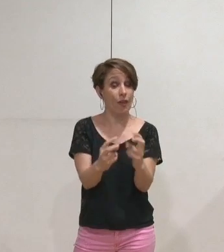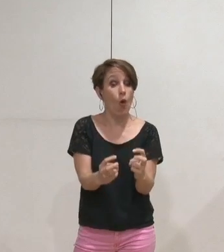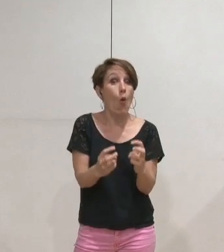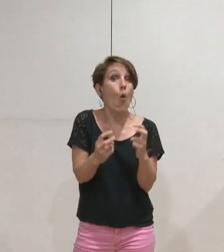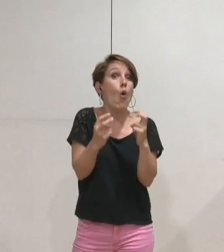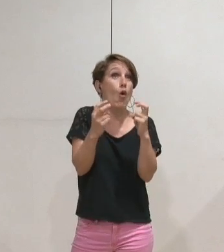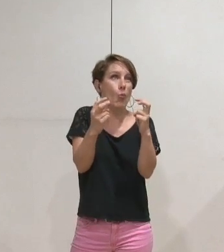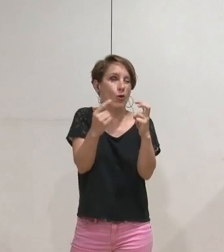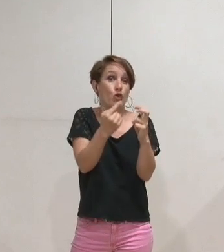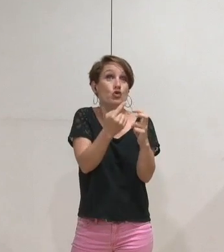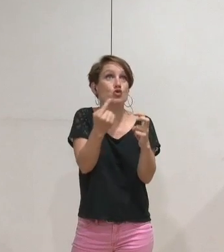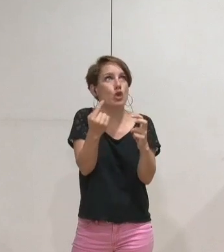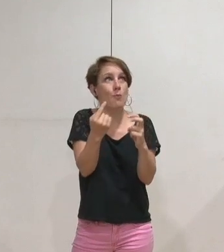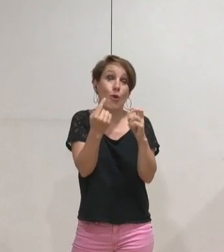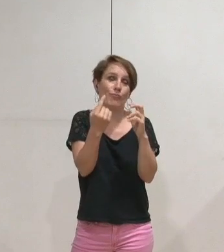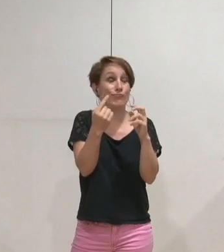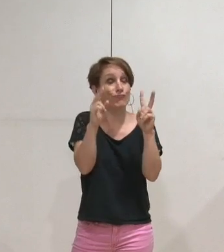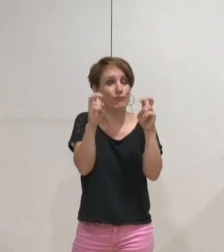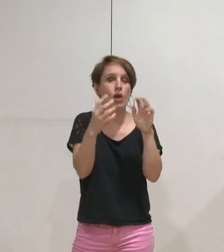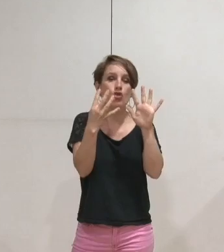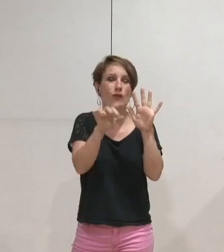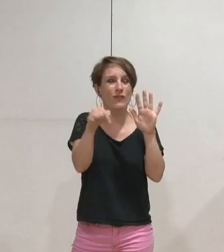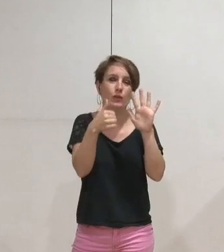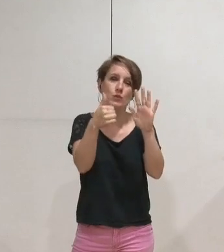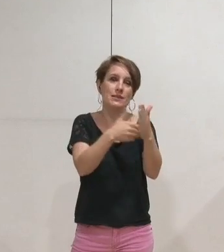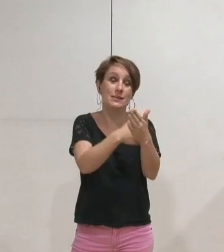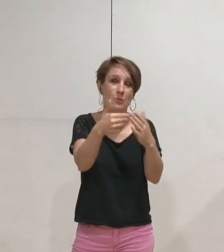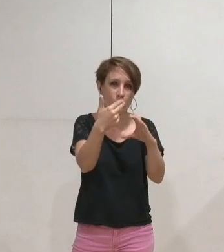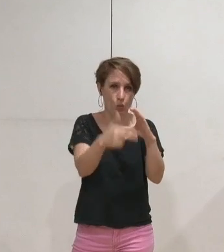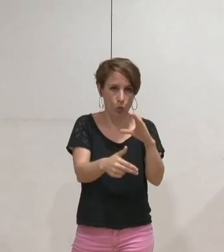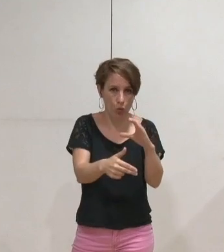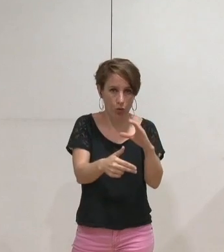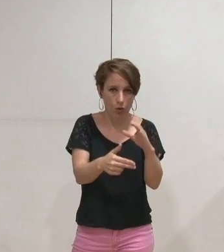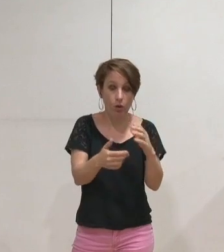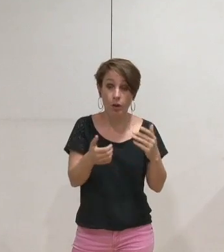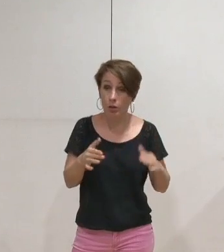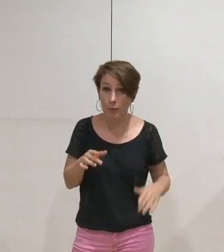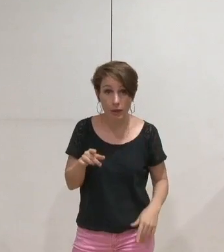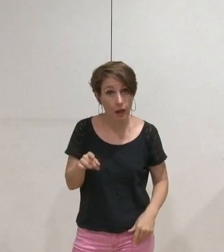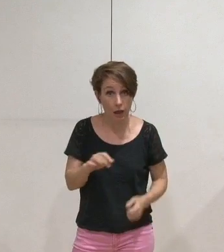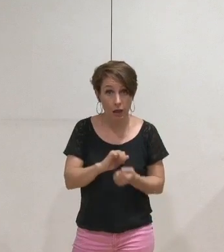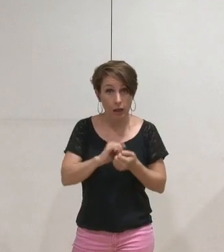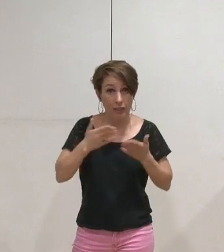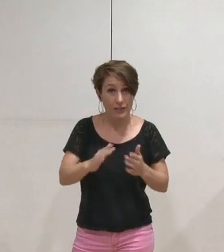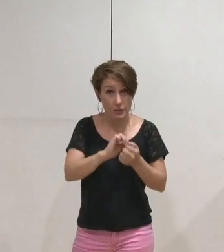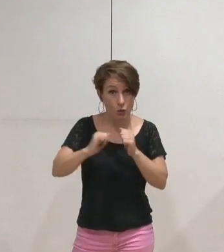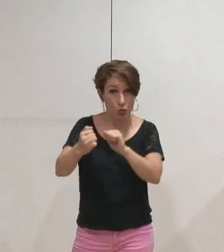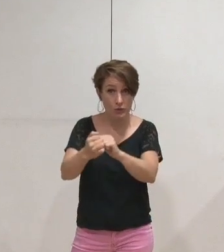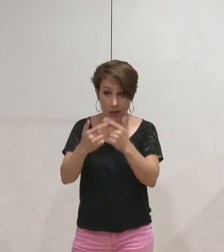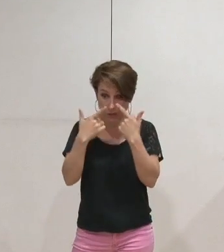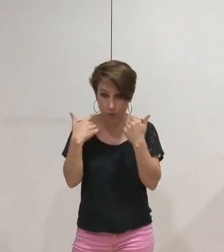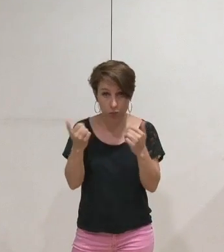de 9 6 millions on voit à travers cette décision modificative que cet objectif